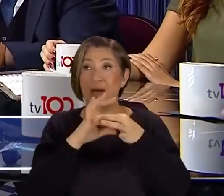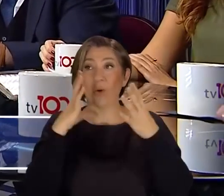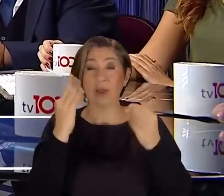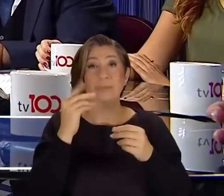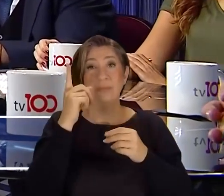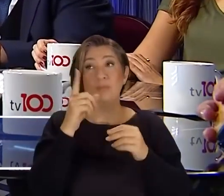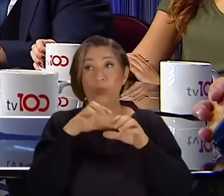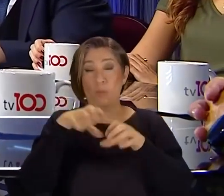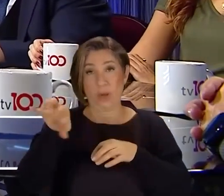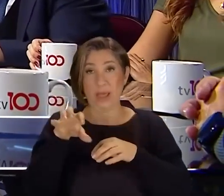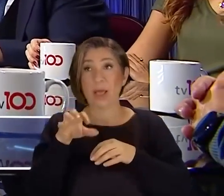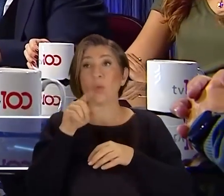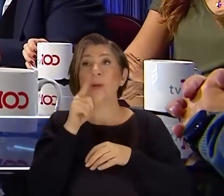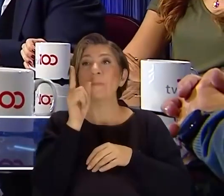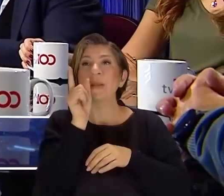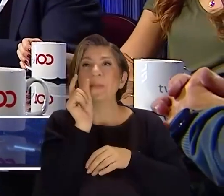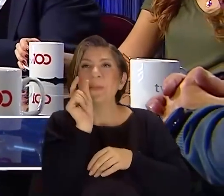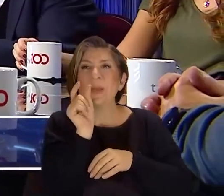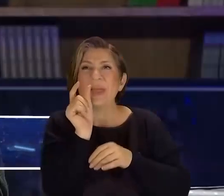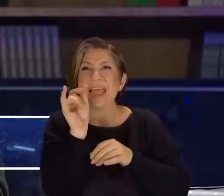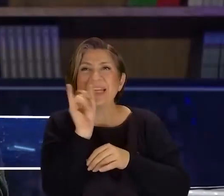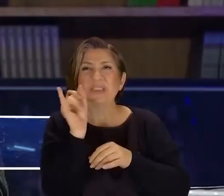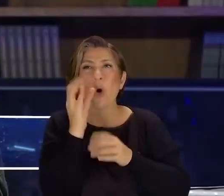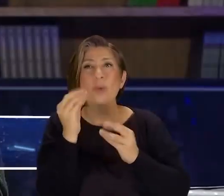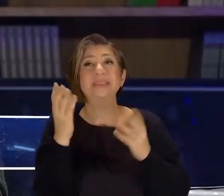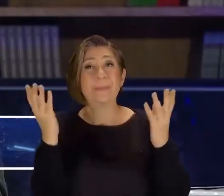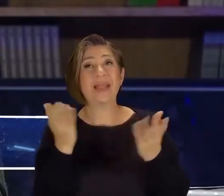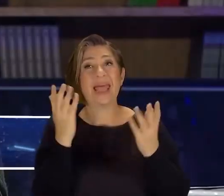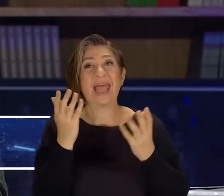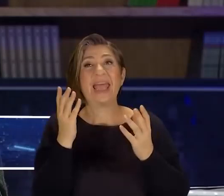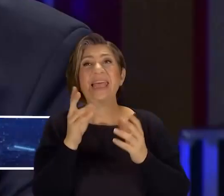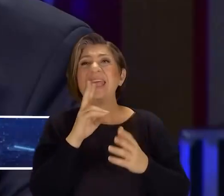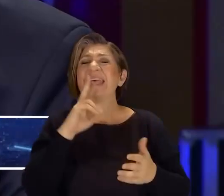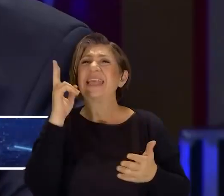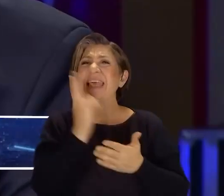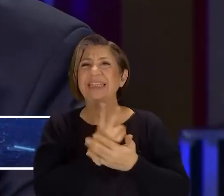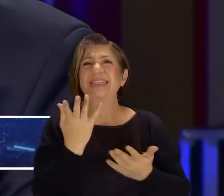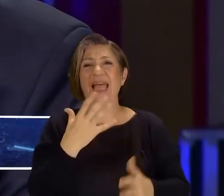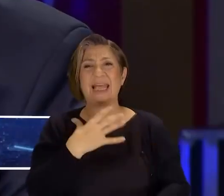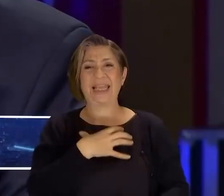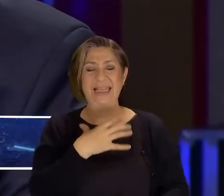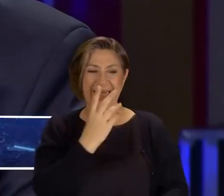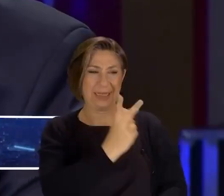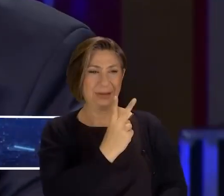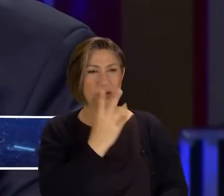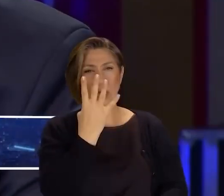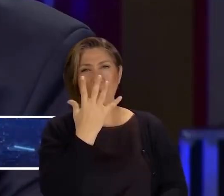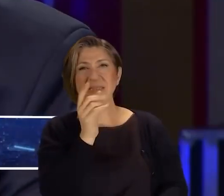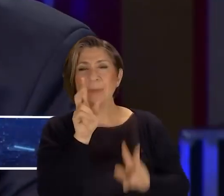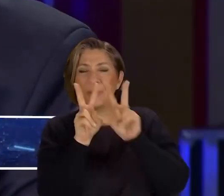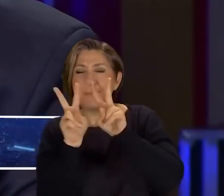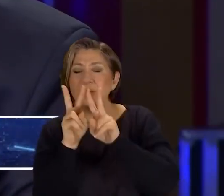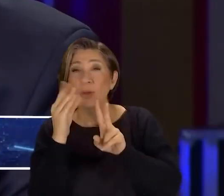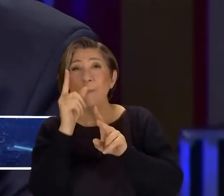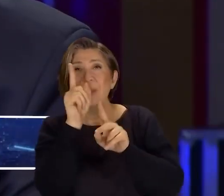bir bölge. Onun 1 milimetre ince olması bile kesinlikle zaten kendisi 4-5 milimetre olabilir.